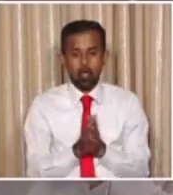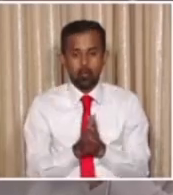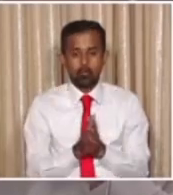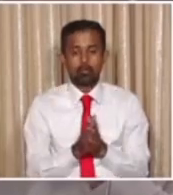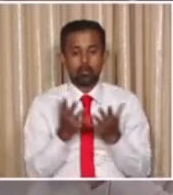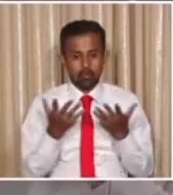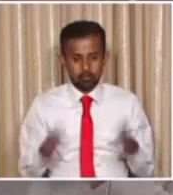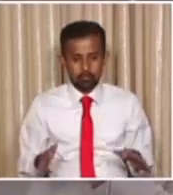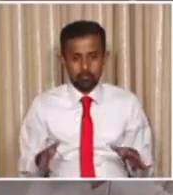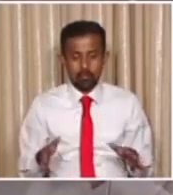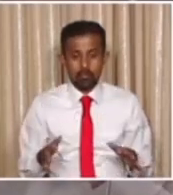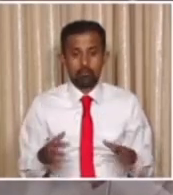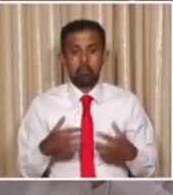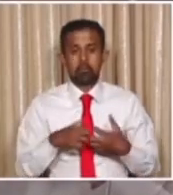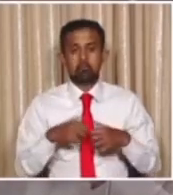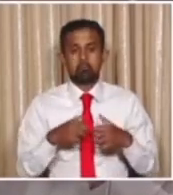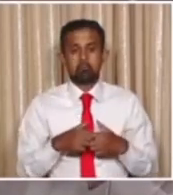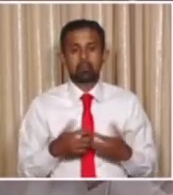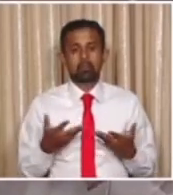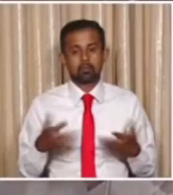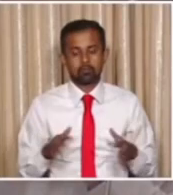තමයි මේ තියෙන ක්‍රයිසිස් එකට අපි ඇවිල්ලා